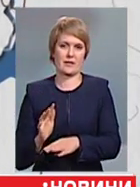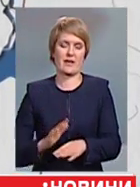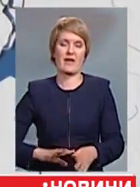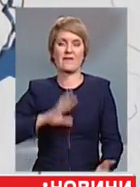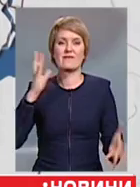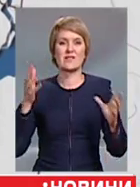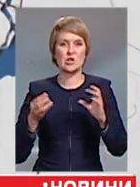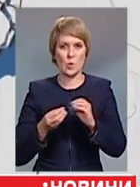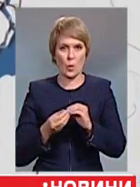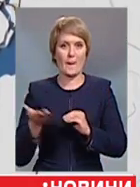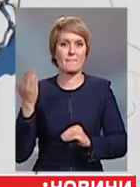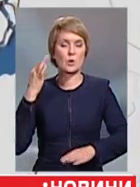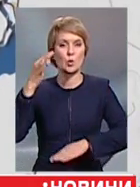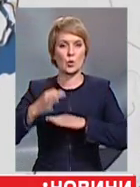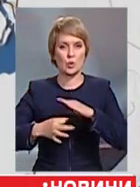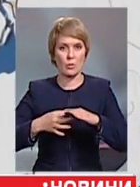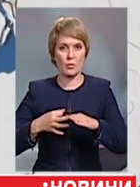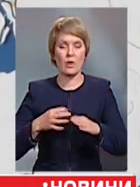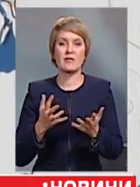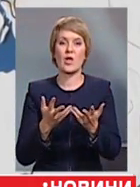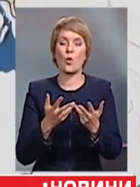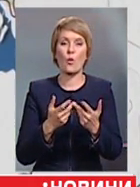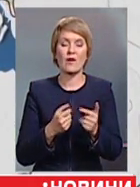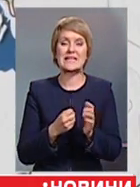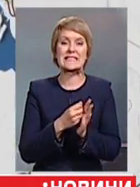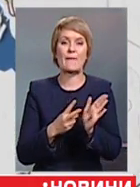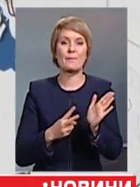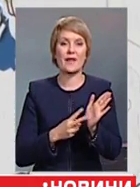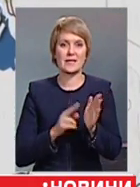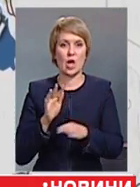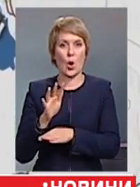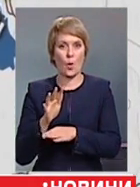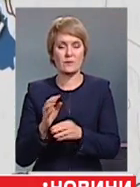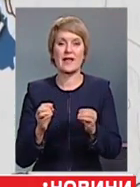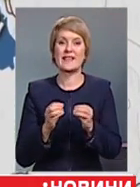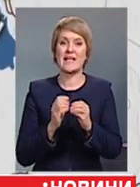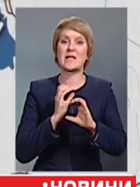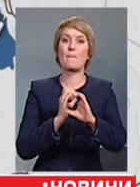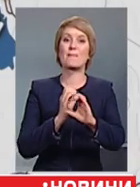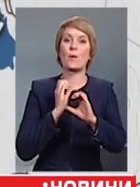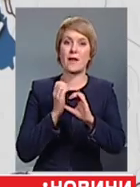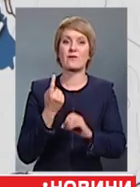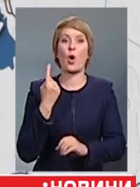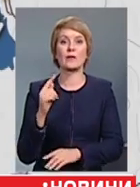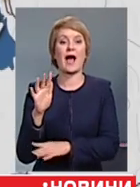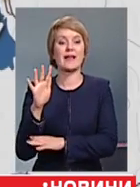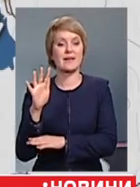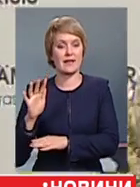за минулу добу на Донецькому напрямку армійці нарахували 17 обстрілів, а з них 10 мінометних та один